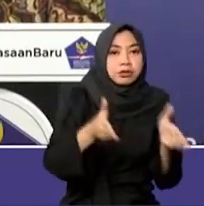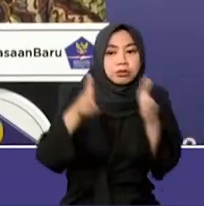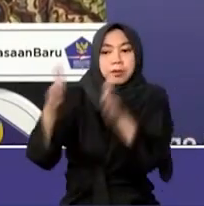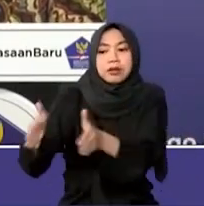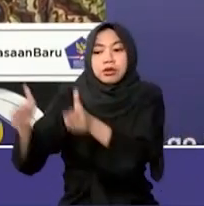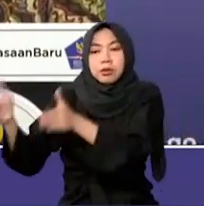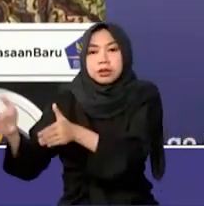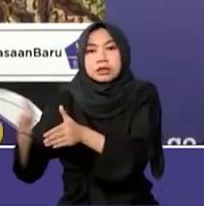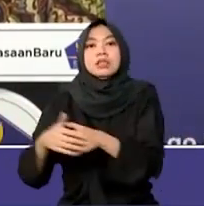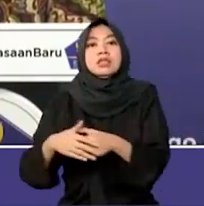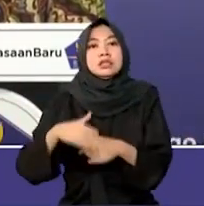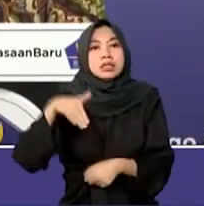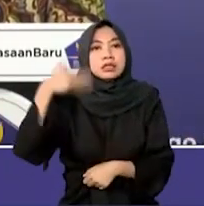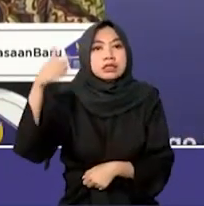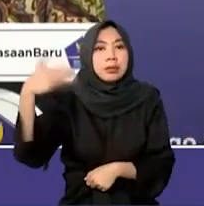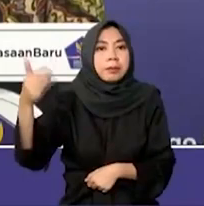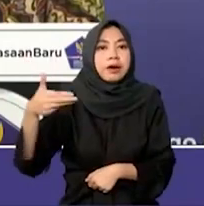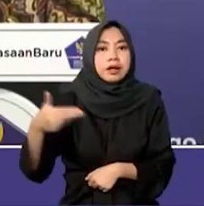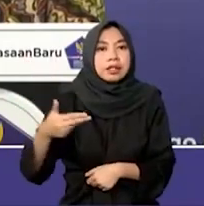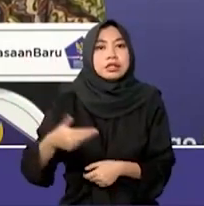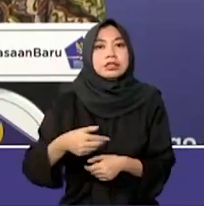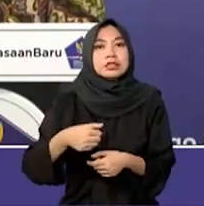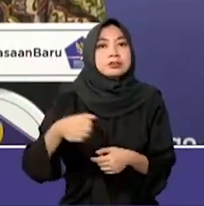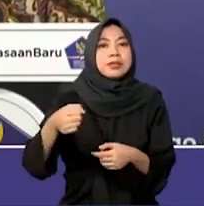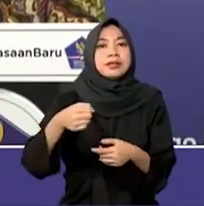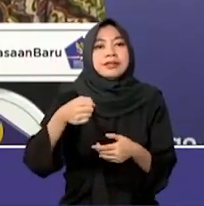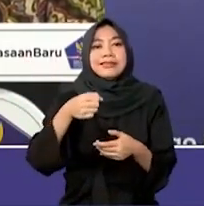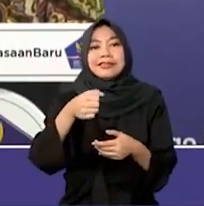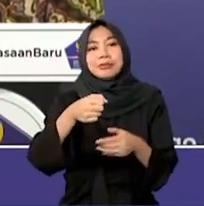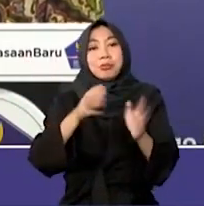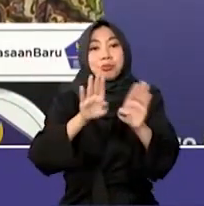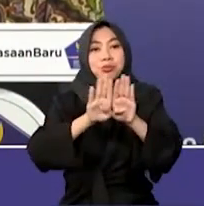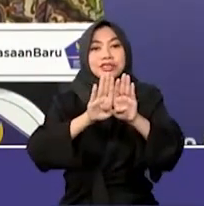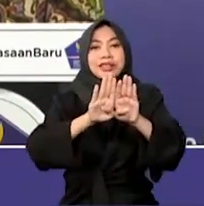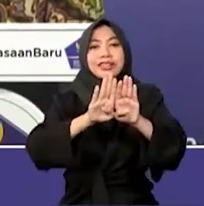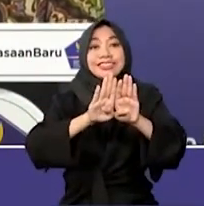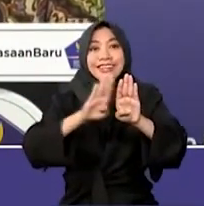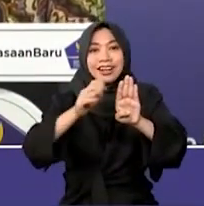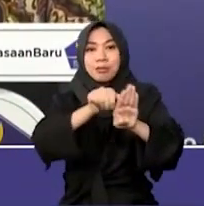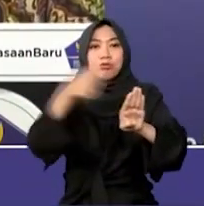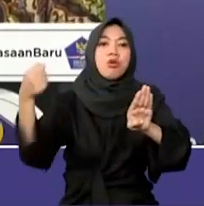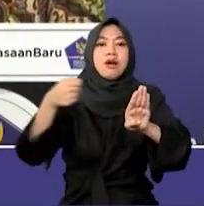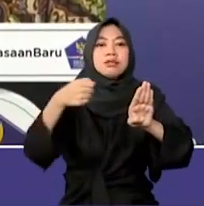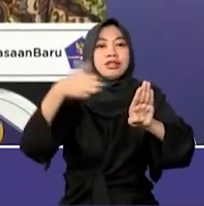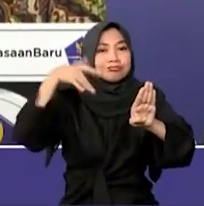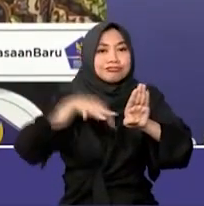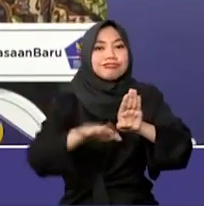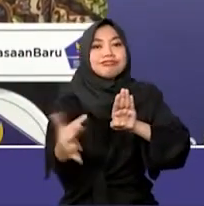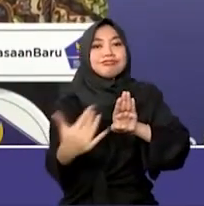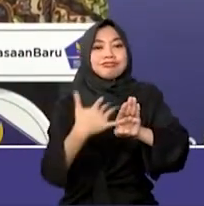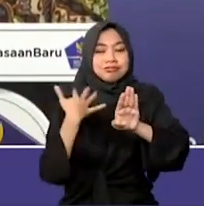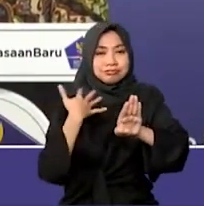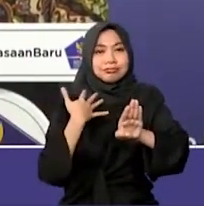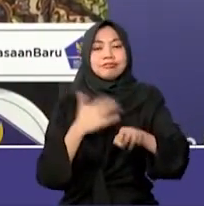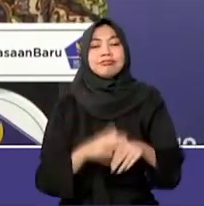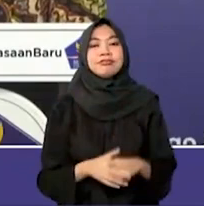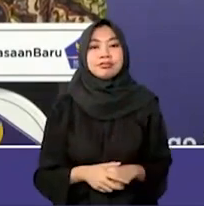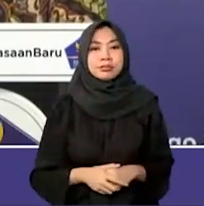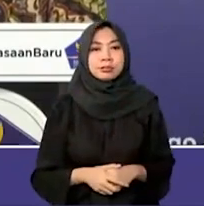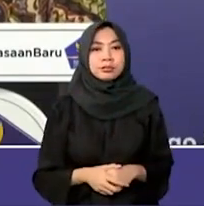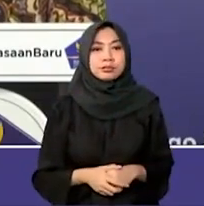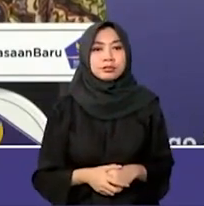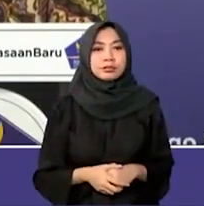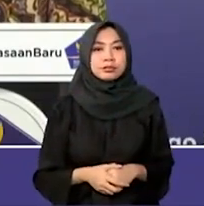setiap hari udara diganti dengan udara segar yang berasal dari luar tentunya ini akan sangat dipengaruhi